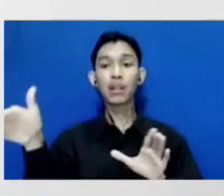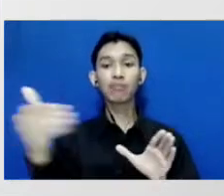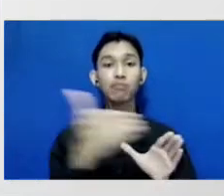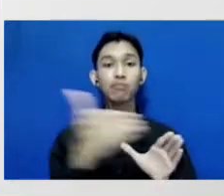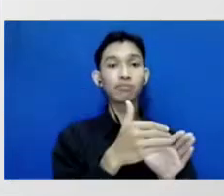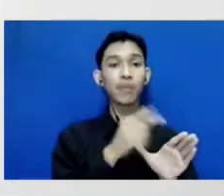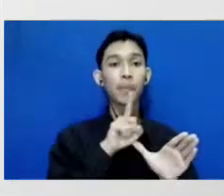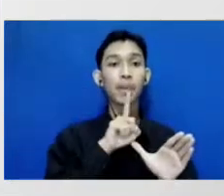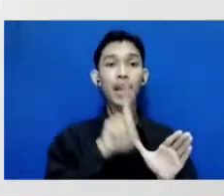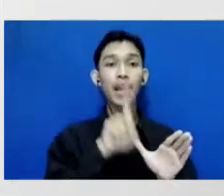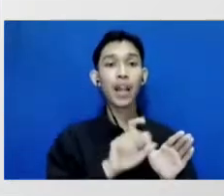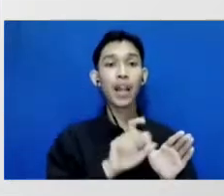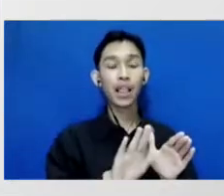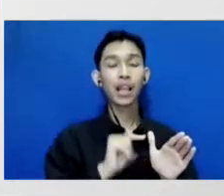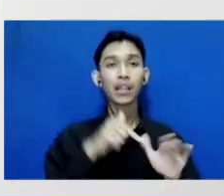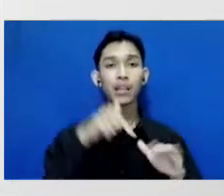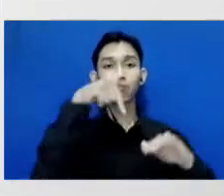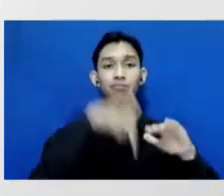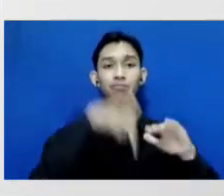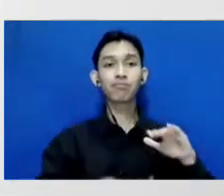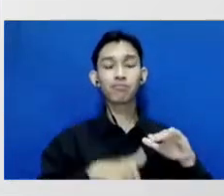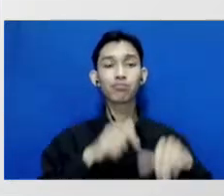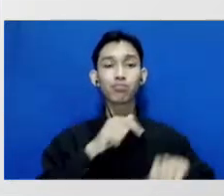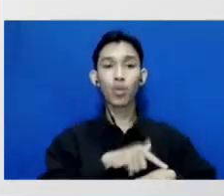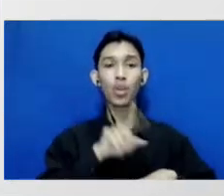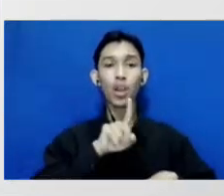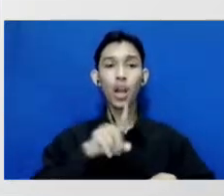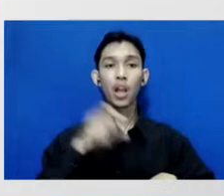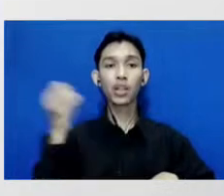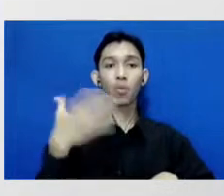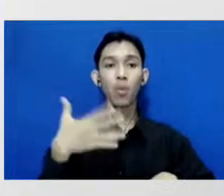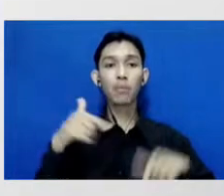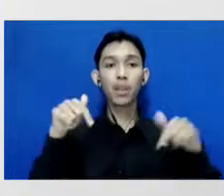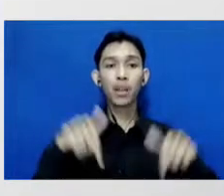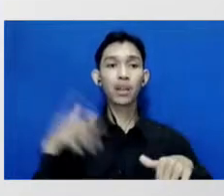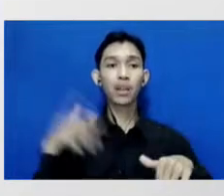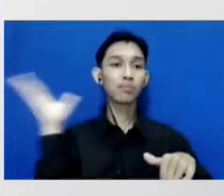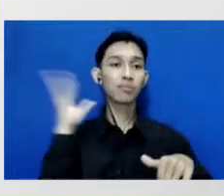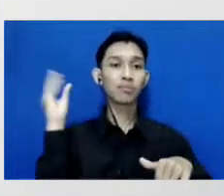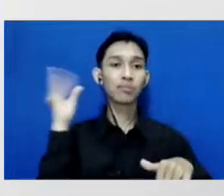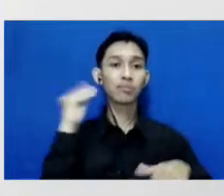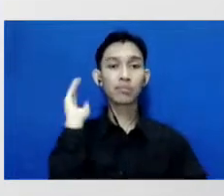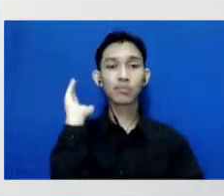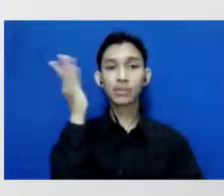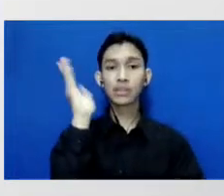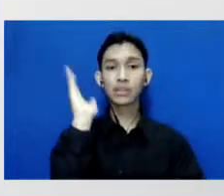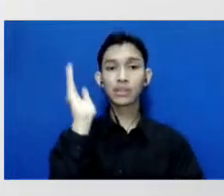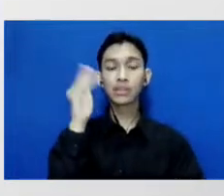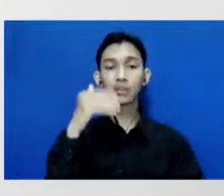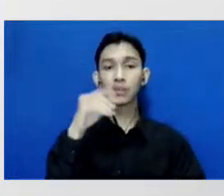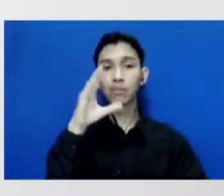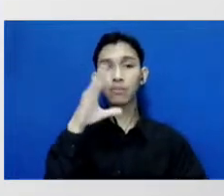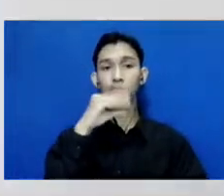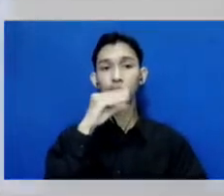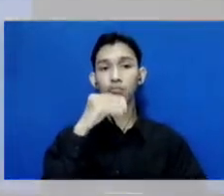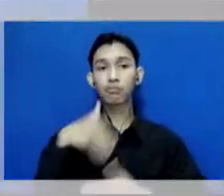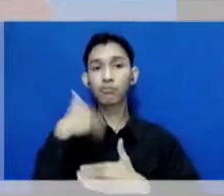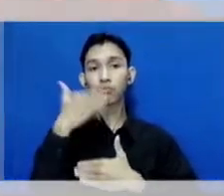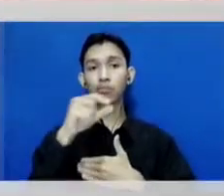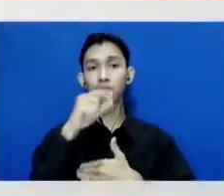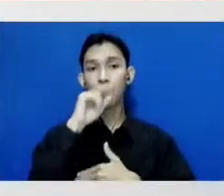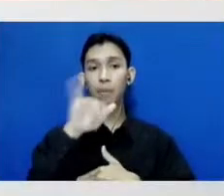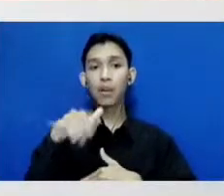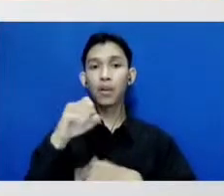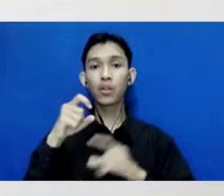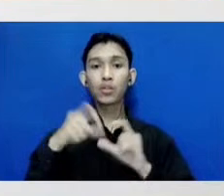sesi kedua, di sesi tanya jawab. Kita sekarang mau mendengarkan presentasi dari pembicara berikutnya, Bapak Joshua